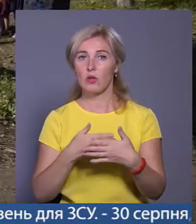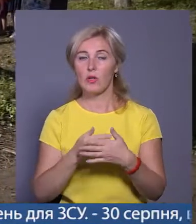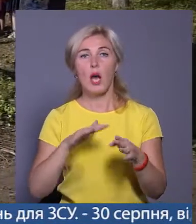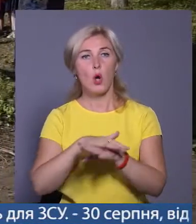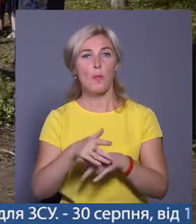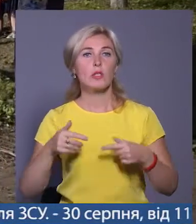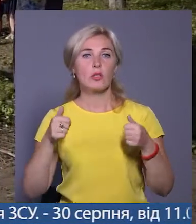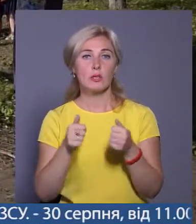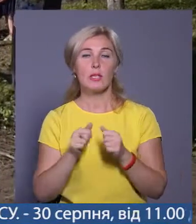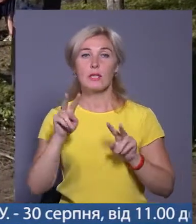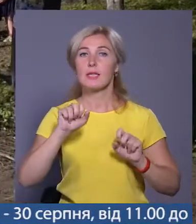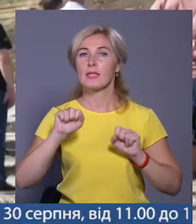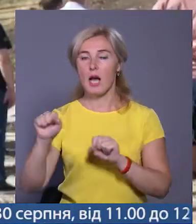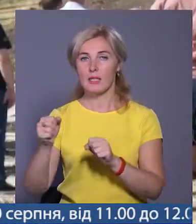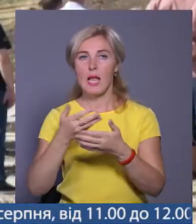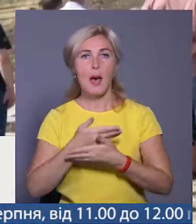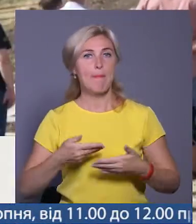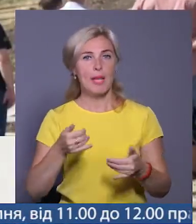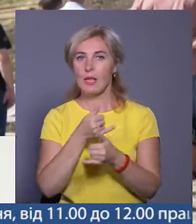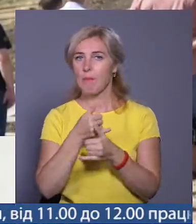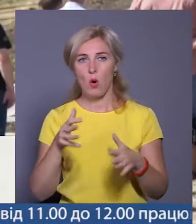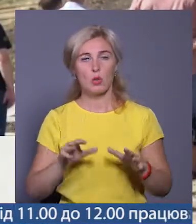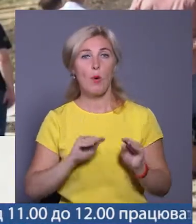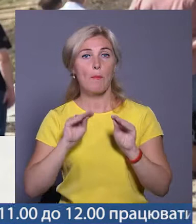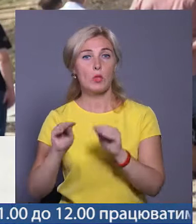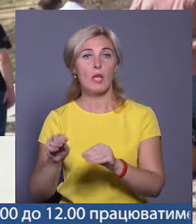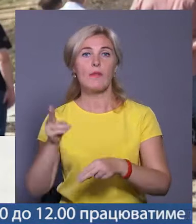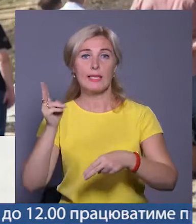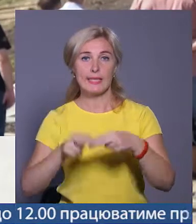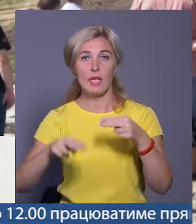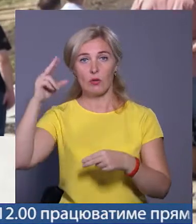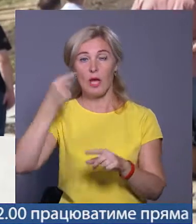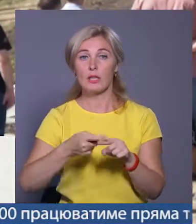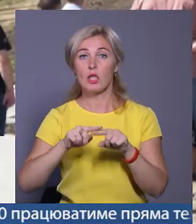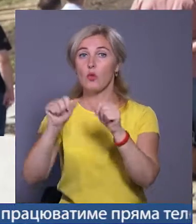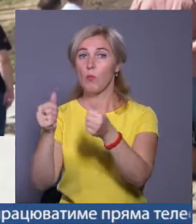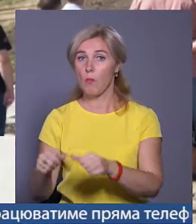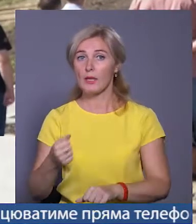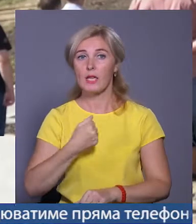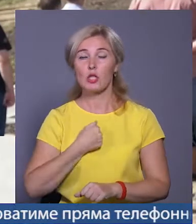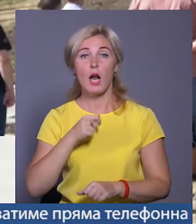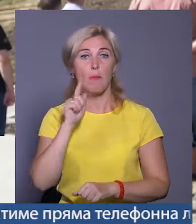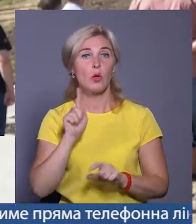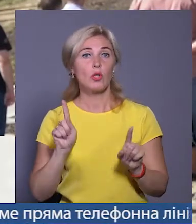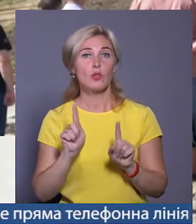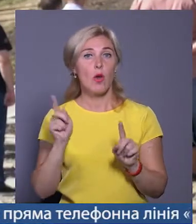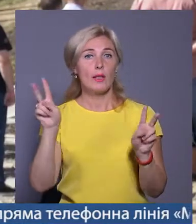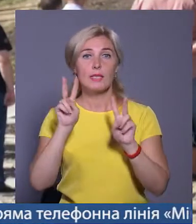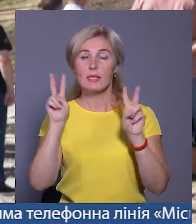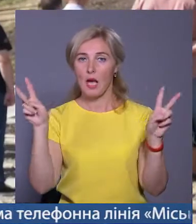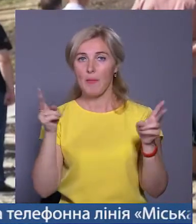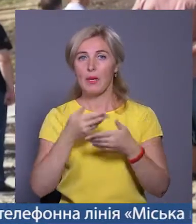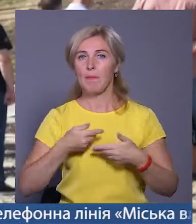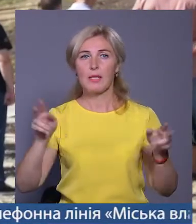громадської організації «Захист». Ми не можемо поставити кінцеву дату на цьому пам'ятнику, тому що, на жаль, ми її поки що не знаємо. І ми